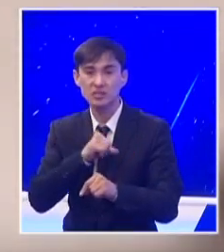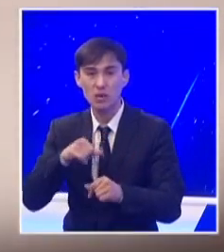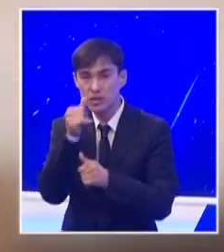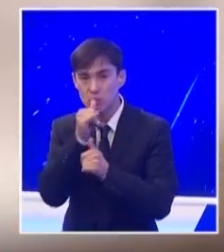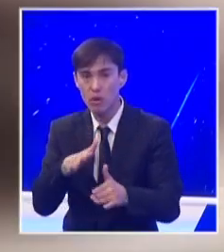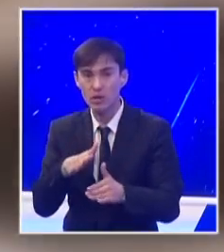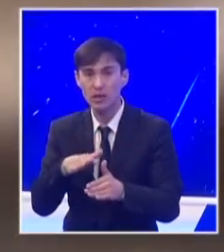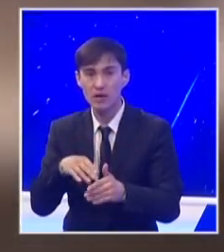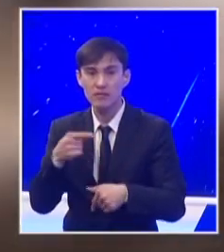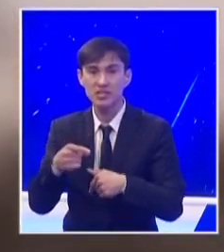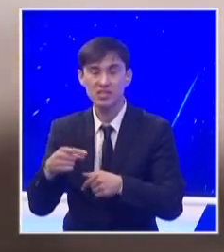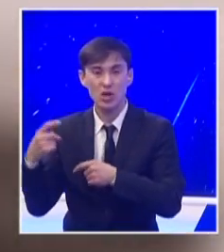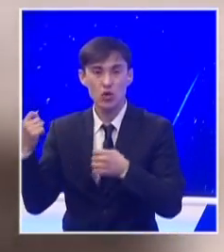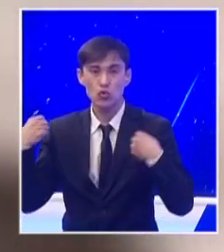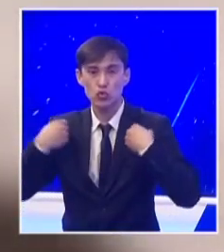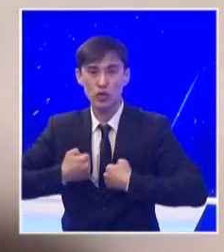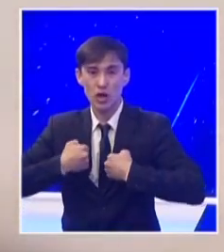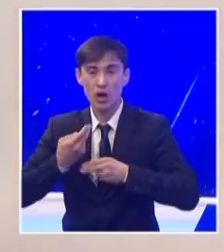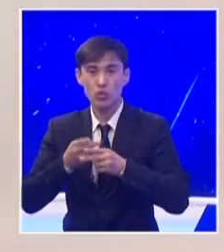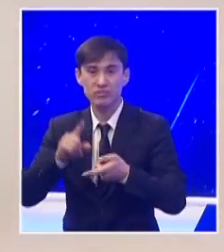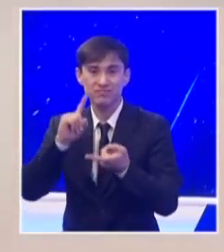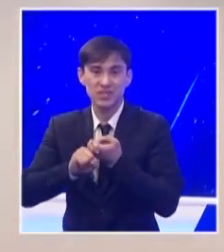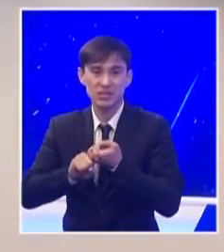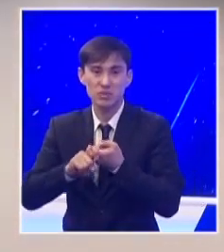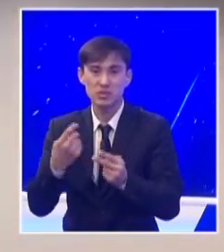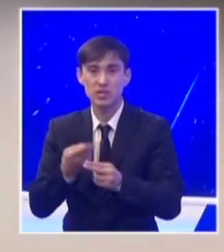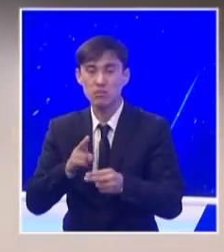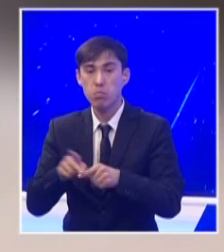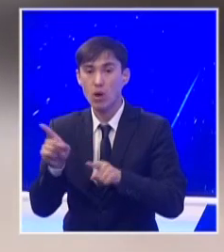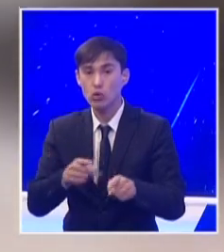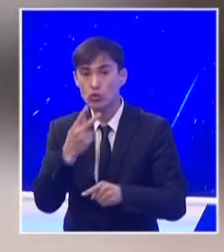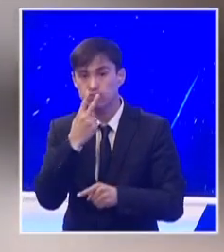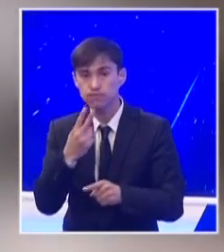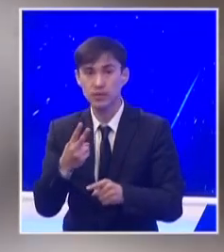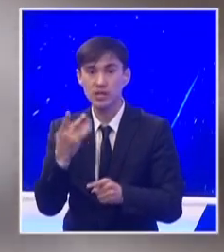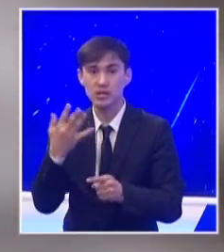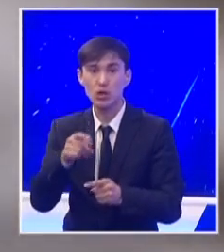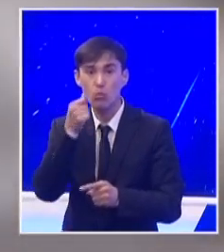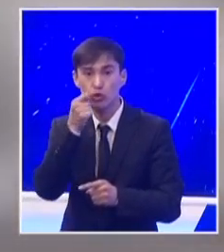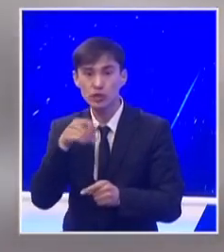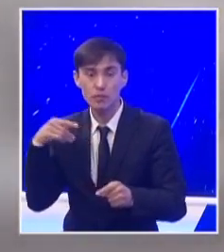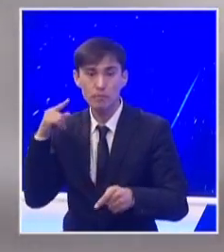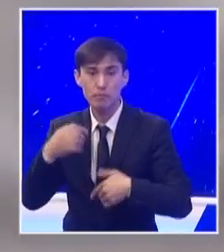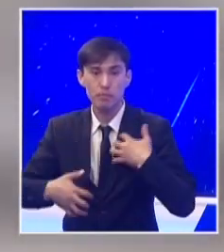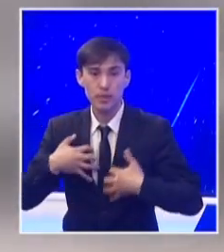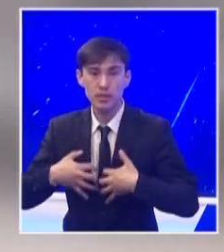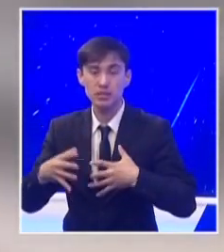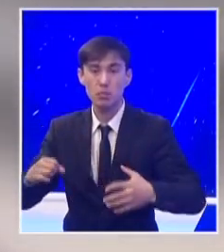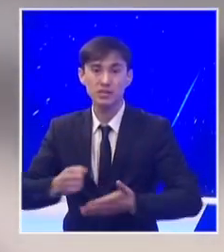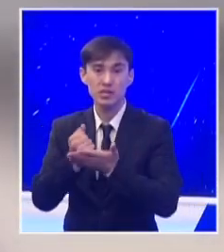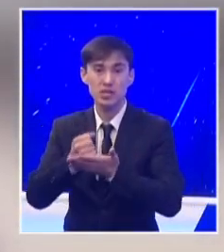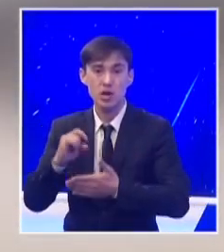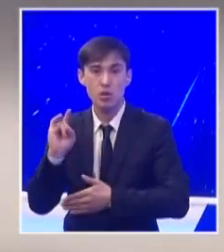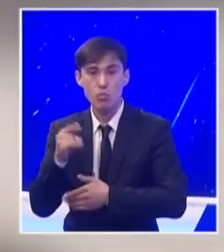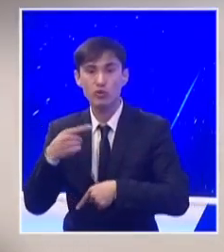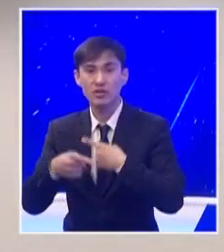самостоятельно выбраться из-за рюкзака, который, видимо, за что-то зацепился. Прохожие, а это было несколько мужчин, кинулись на спасение ребенка, как